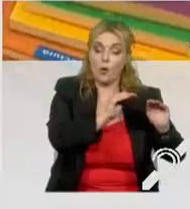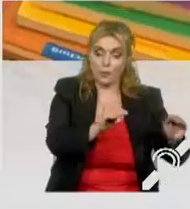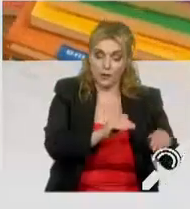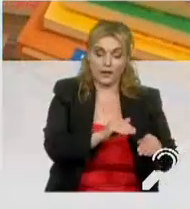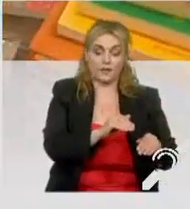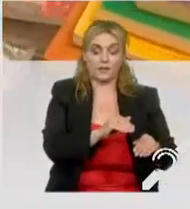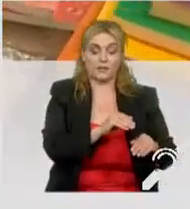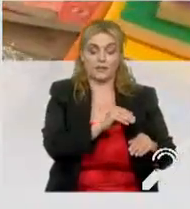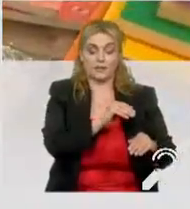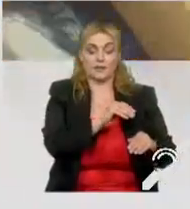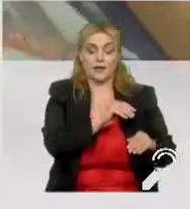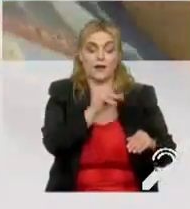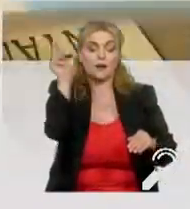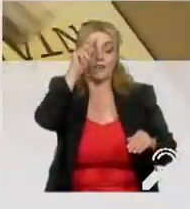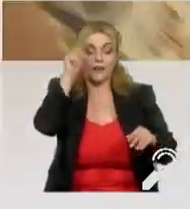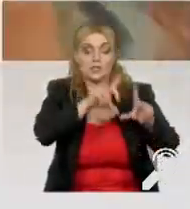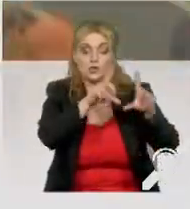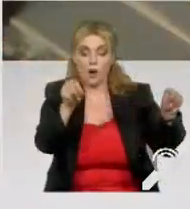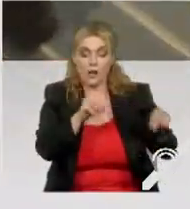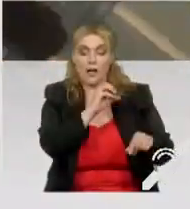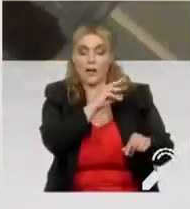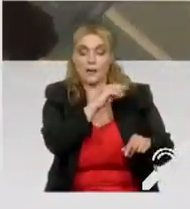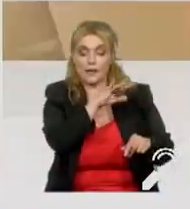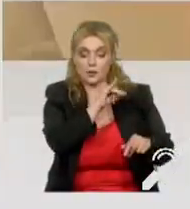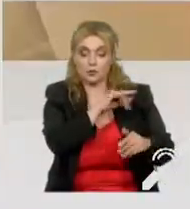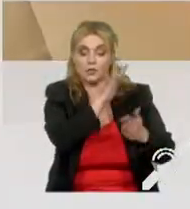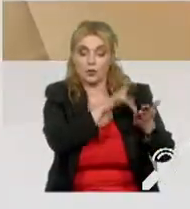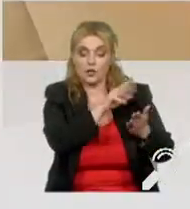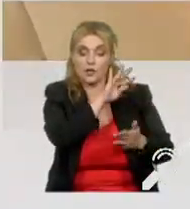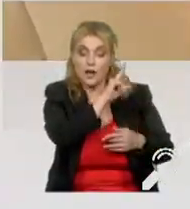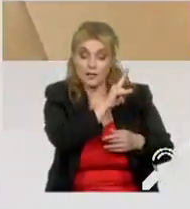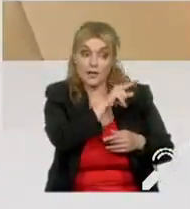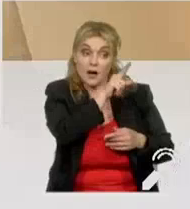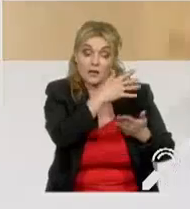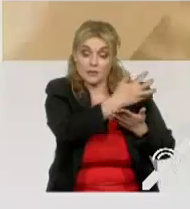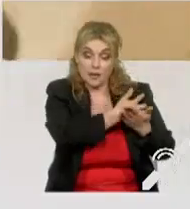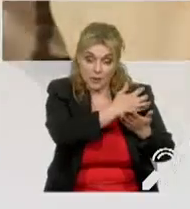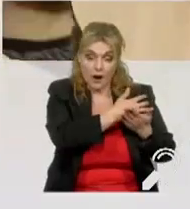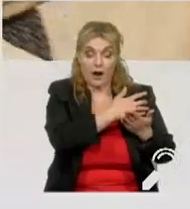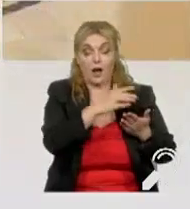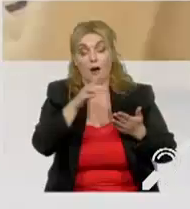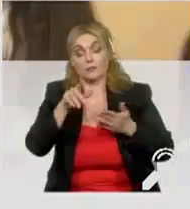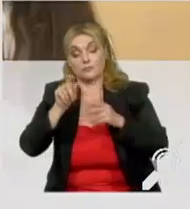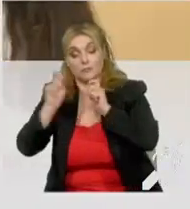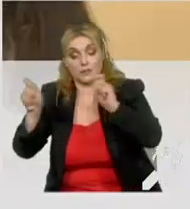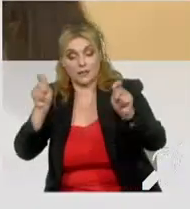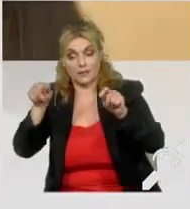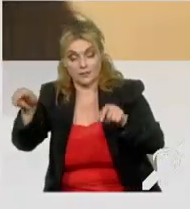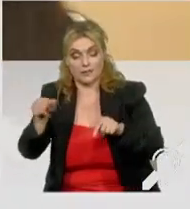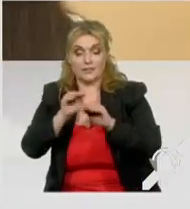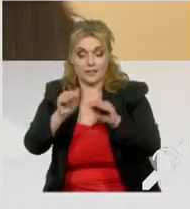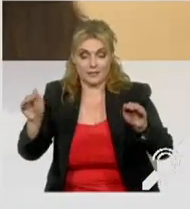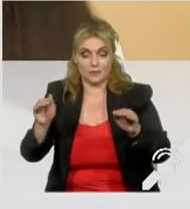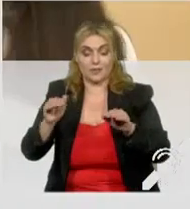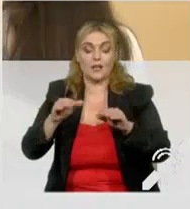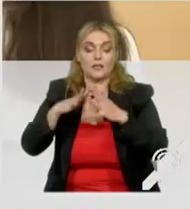Mihai Eminescu din Iași, iar unele titluri au fost colectate de la târgul de carte Librex. Este un eveniment